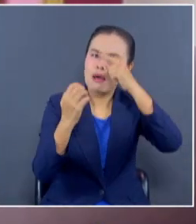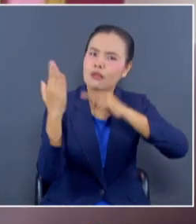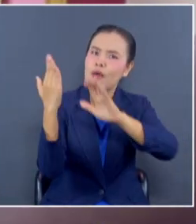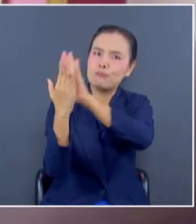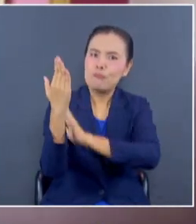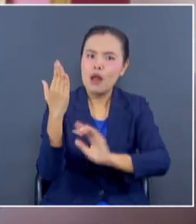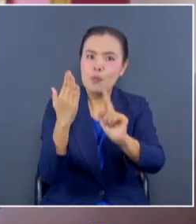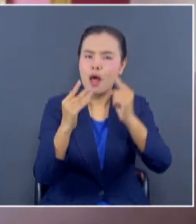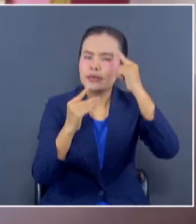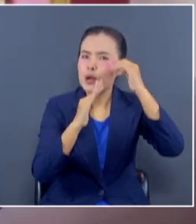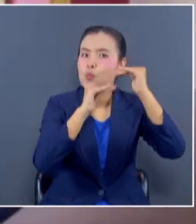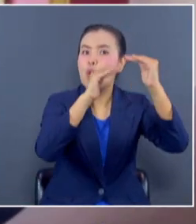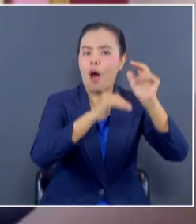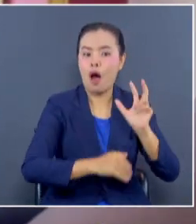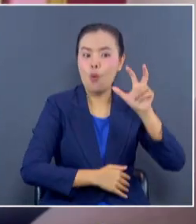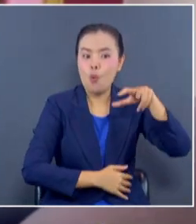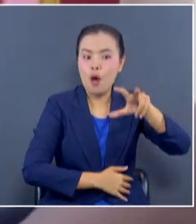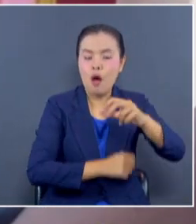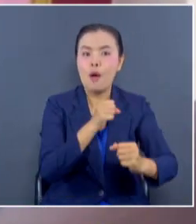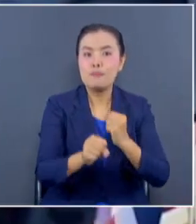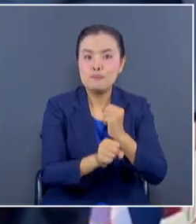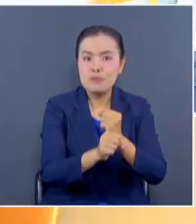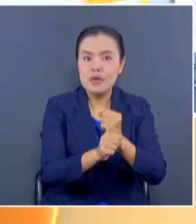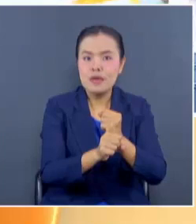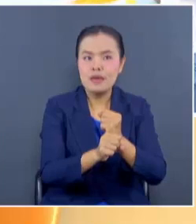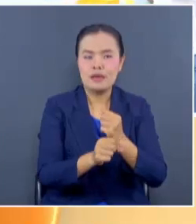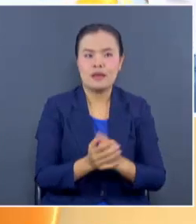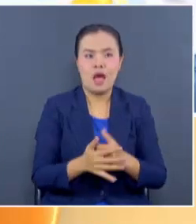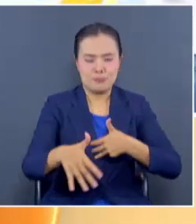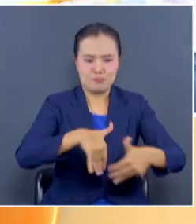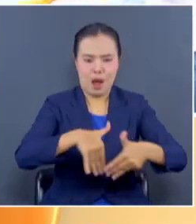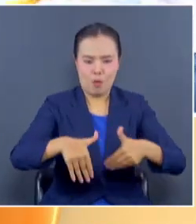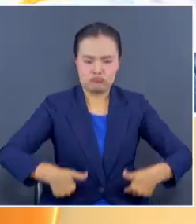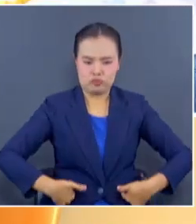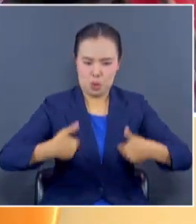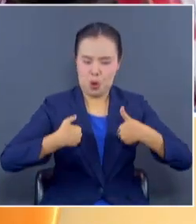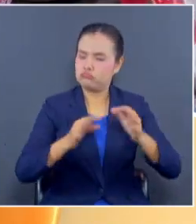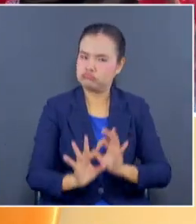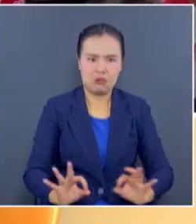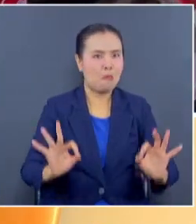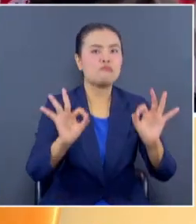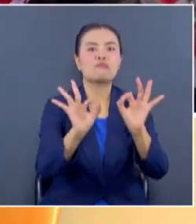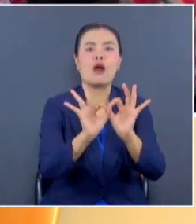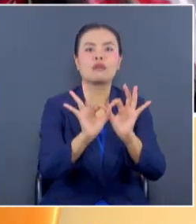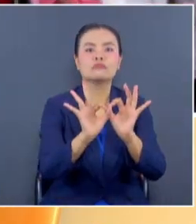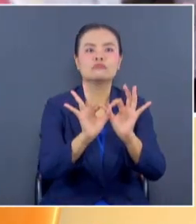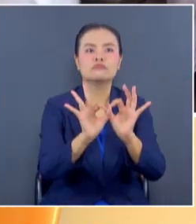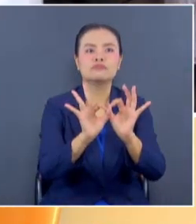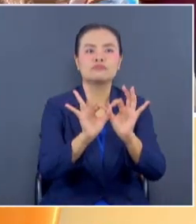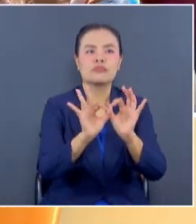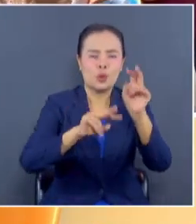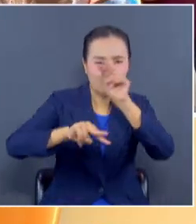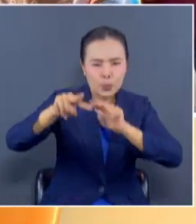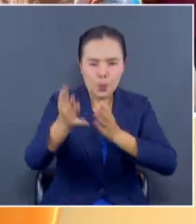ส่วนความคาดหวังในปีงูใหญ่ล่ะนายกบอกว่าชีวิตความเป็นอยู่ของประชาชนเนี่ยสำคัญที่สุดในเรื่องนึงเลยจะต้องดูให้ได้ทุ